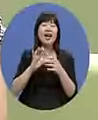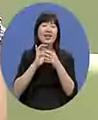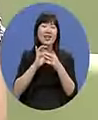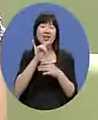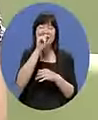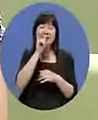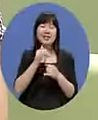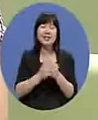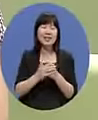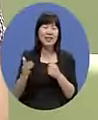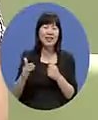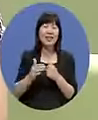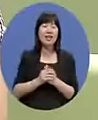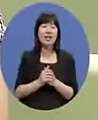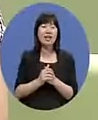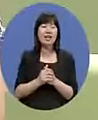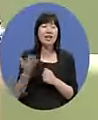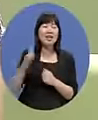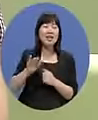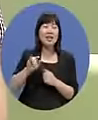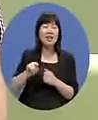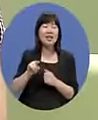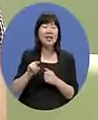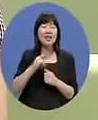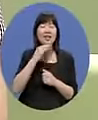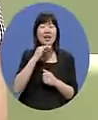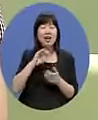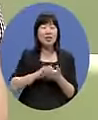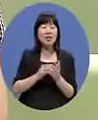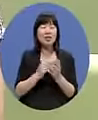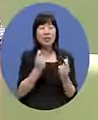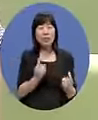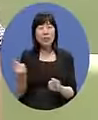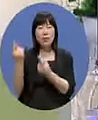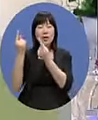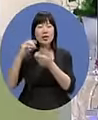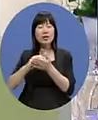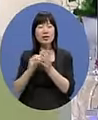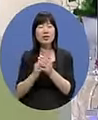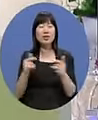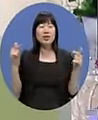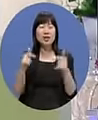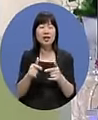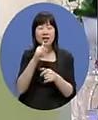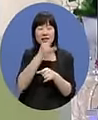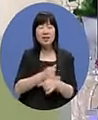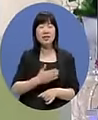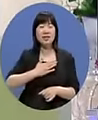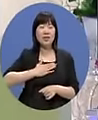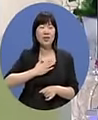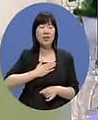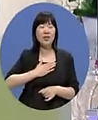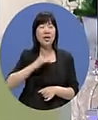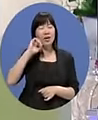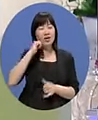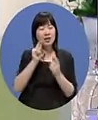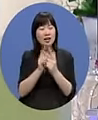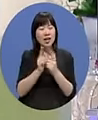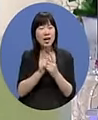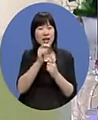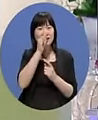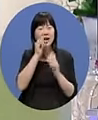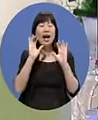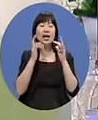있습니다. 그러니까 이거는 근데 사실은 나이가 어느 정도 들면은요. 어느 정도 좀 좋아져요. 사실 저도 여기에 어려움을 많이 갖고